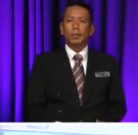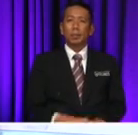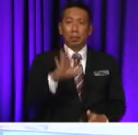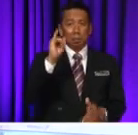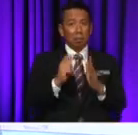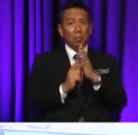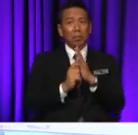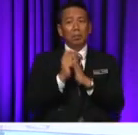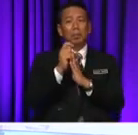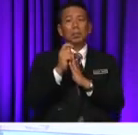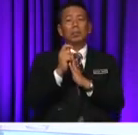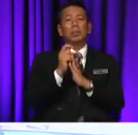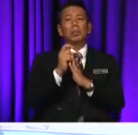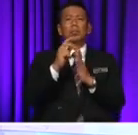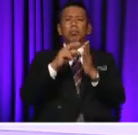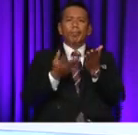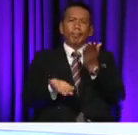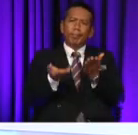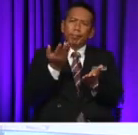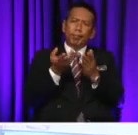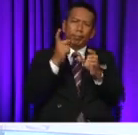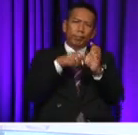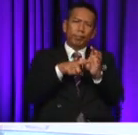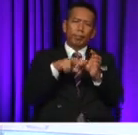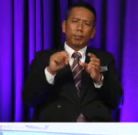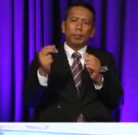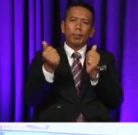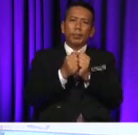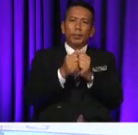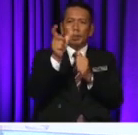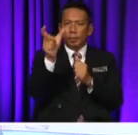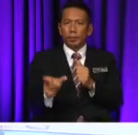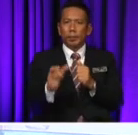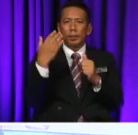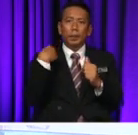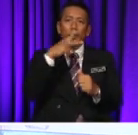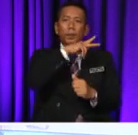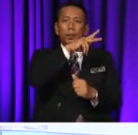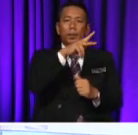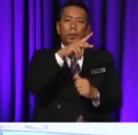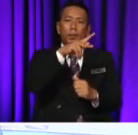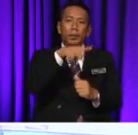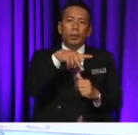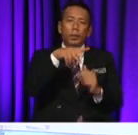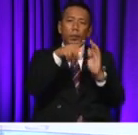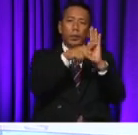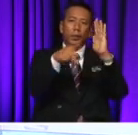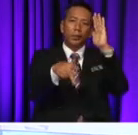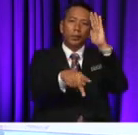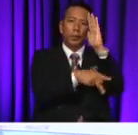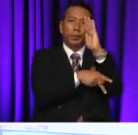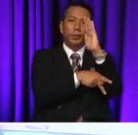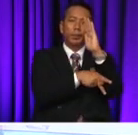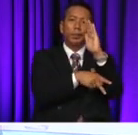jati diri yang tinggi ini Mungkinkah ia berkaitan dengan seseorang yang ada prinsip usaha Oke contoh dia